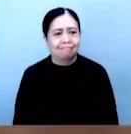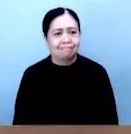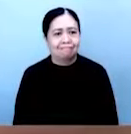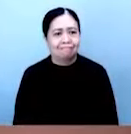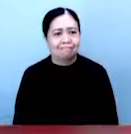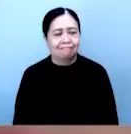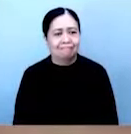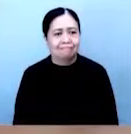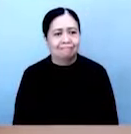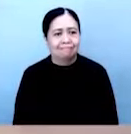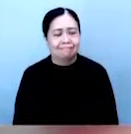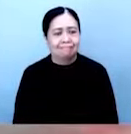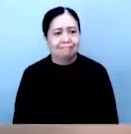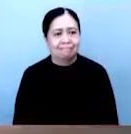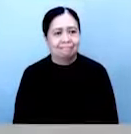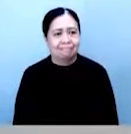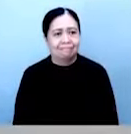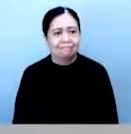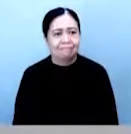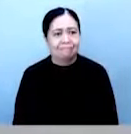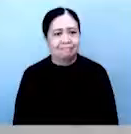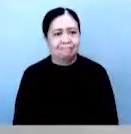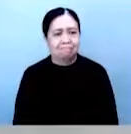Balikan mo ng hirap